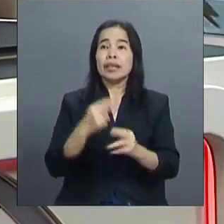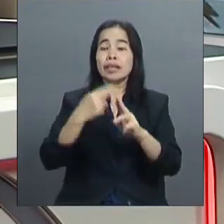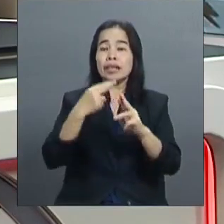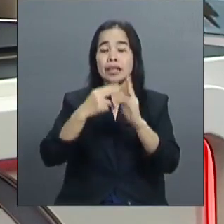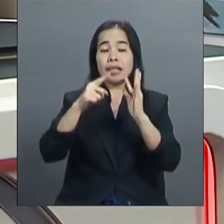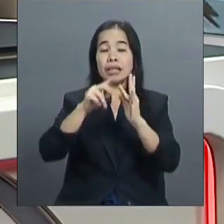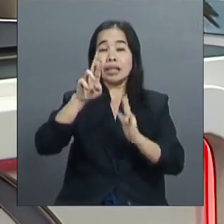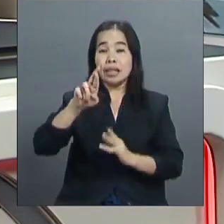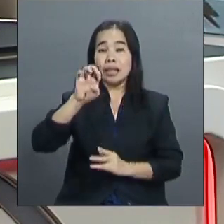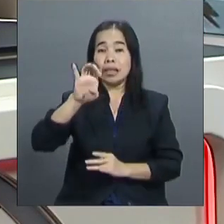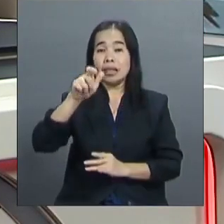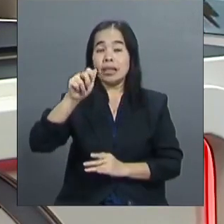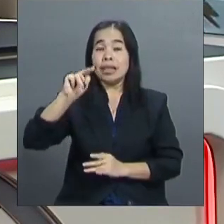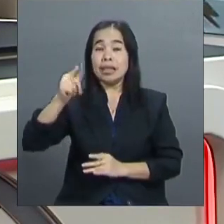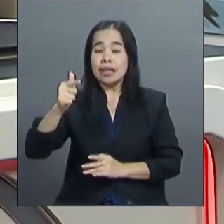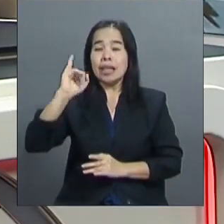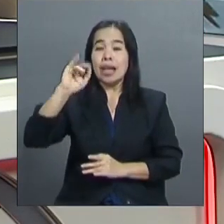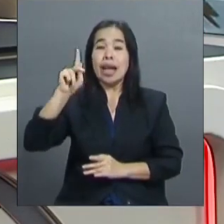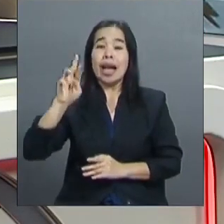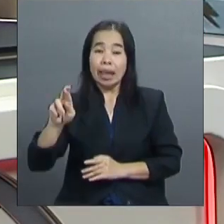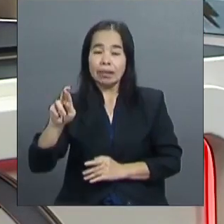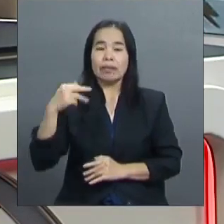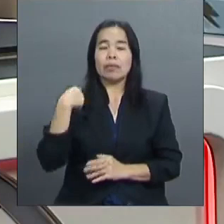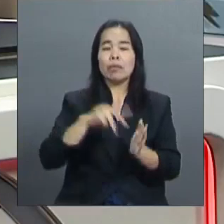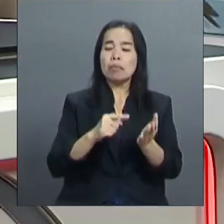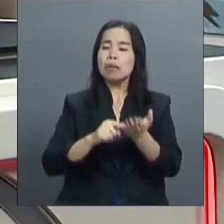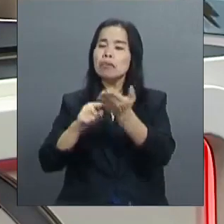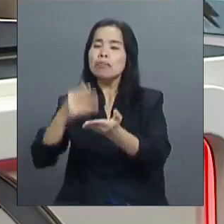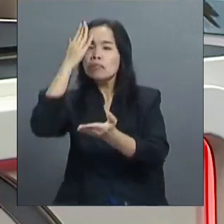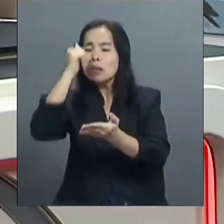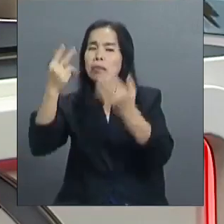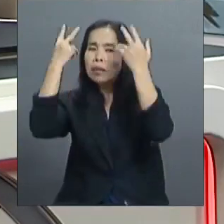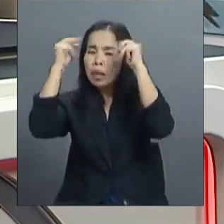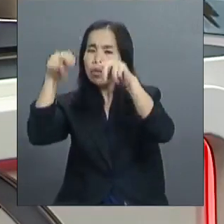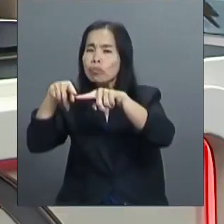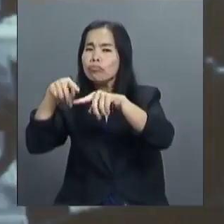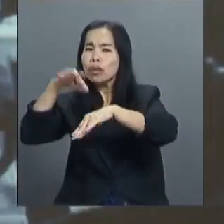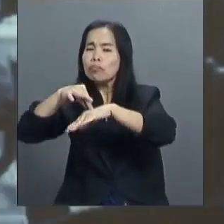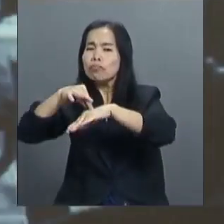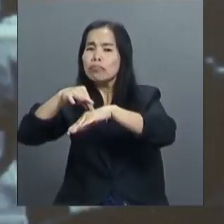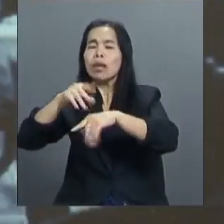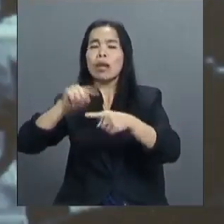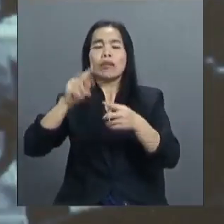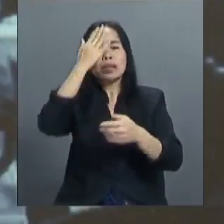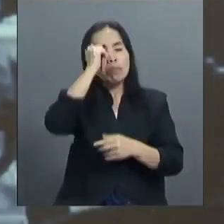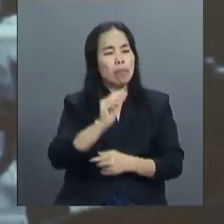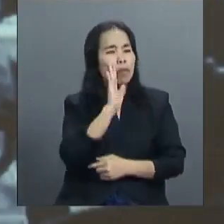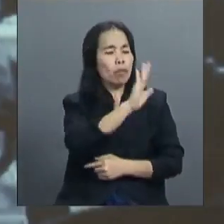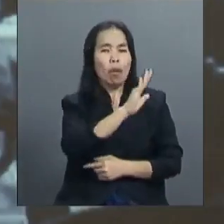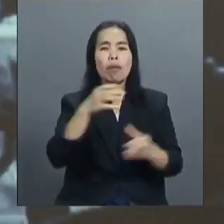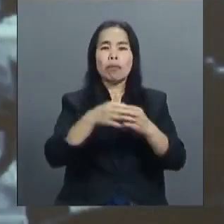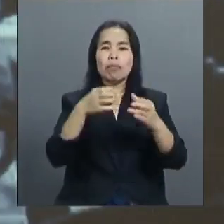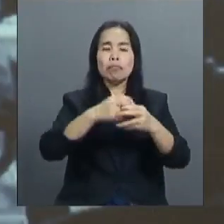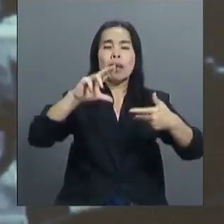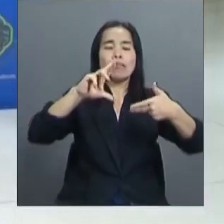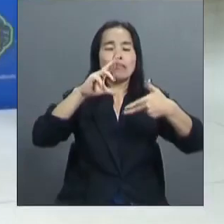ตรวจสอบคุณสมบัติของพลเอกประยุทธ์กรณีเป็นแคนดิตนายกรัฐมนตรีพรรคพลังประชารัฐโดยเข้ายื่นเอกสารต่อกกตเพิ่ม